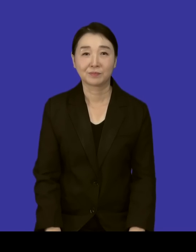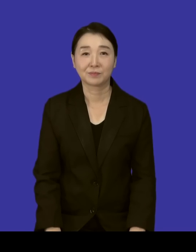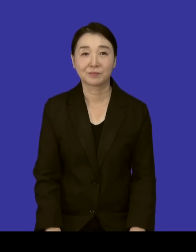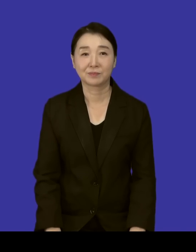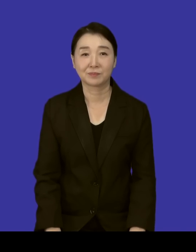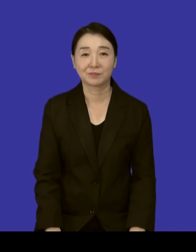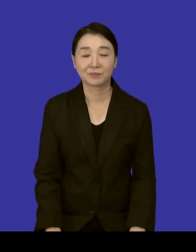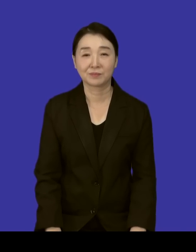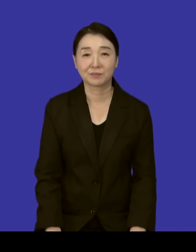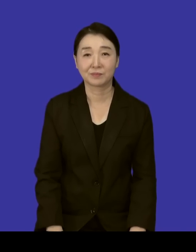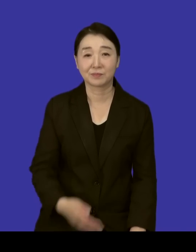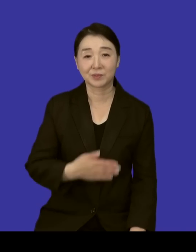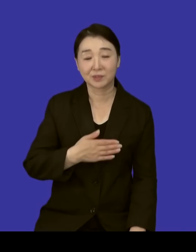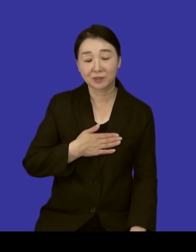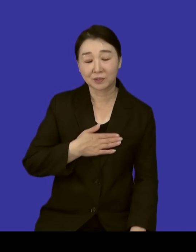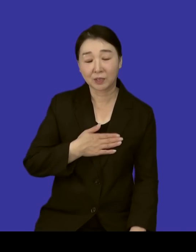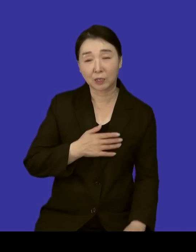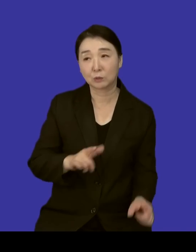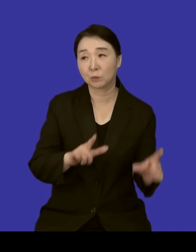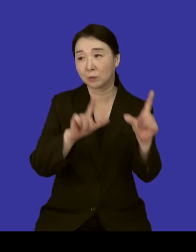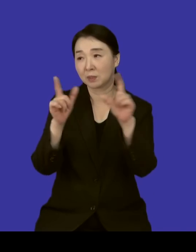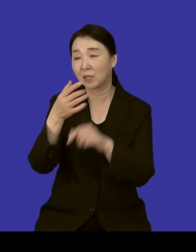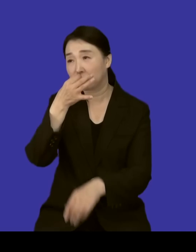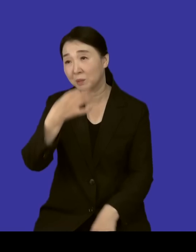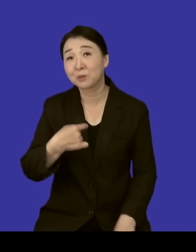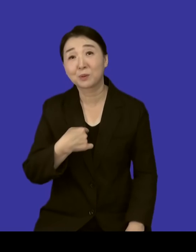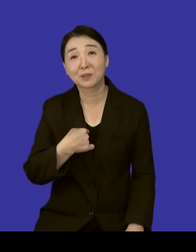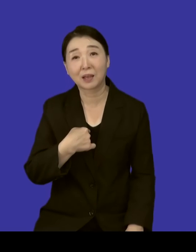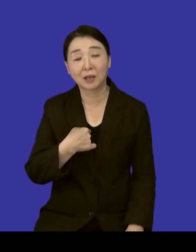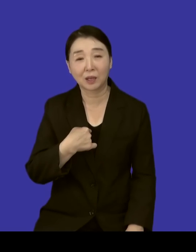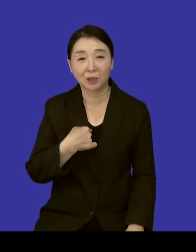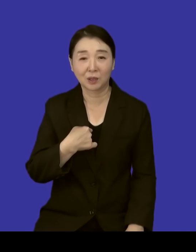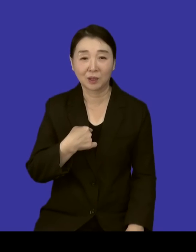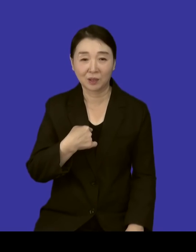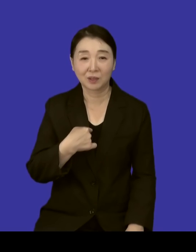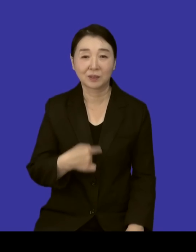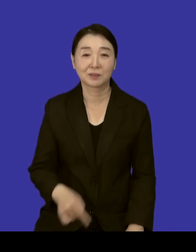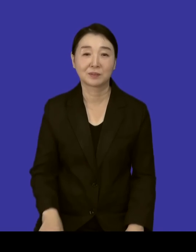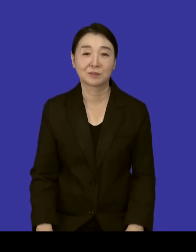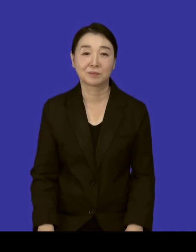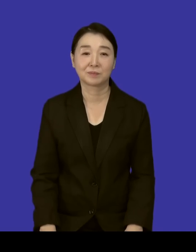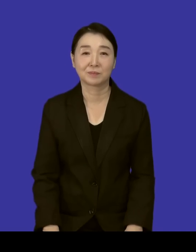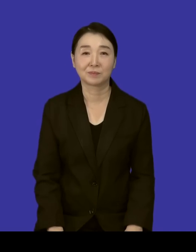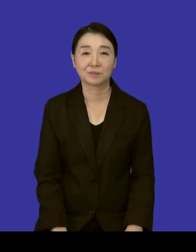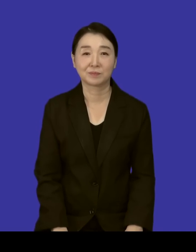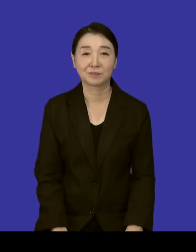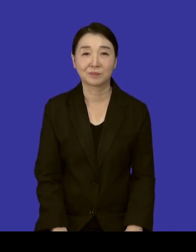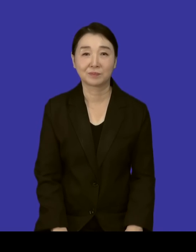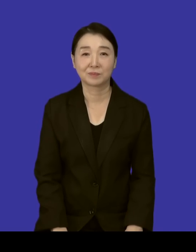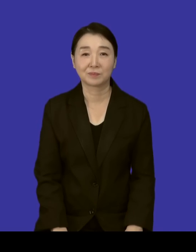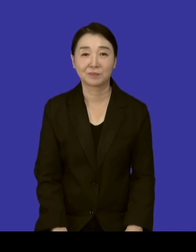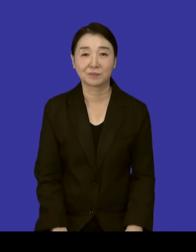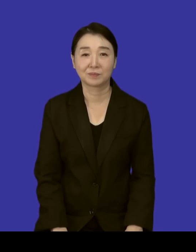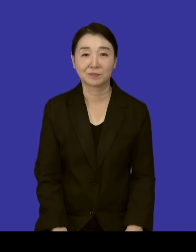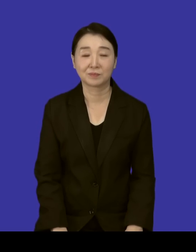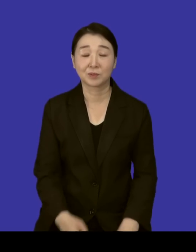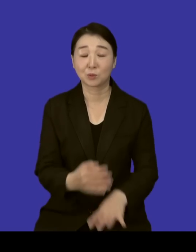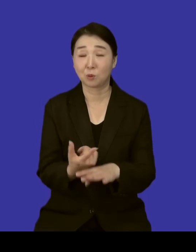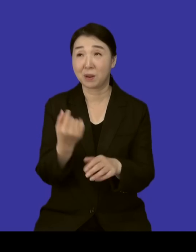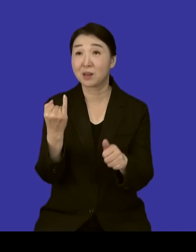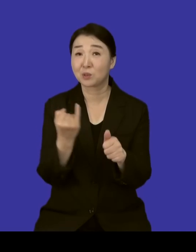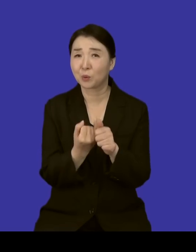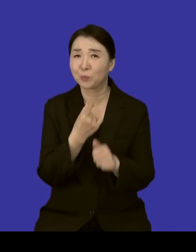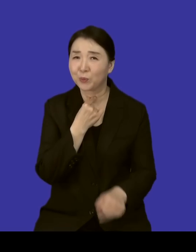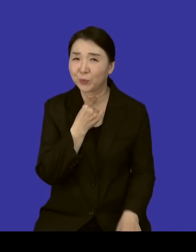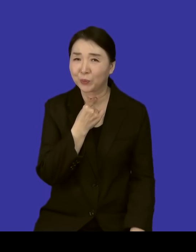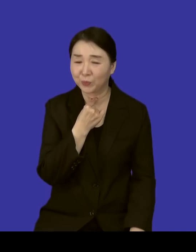저도 인생이 참 사는 게 고달프잖아요. 네. 지금 중고등학교, 그러니까 대학교를 빨리 가고 싶죠. 예. 그렇게 이제 가고 싶다는